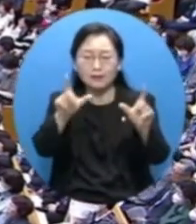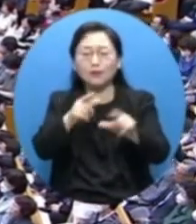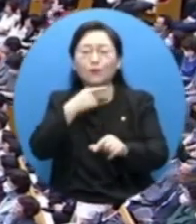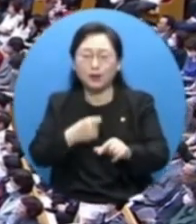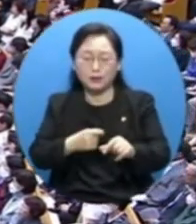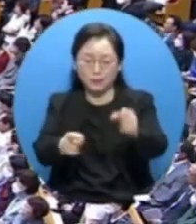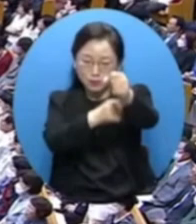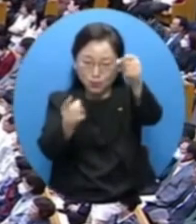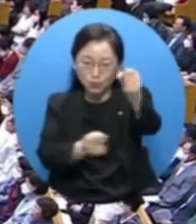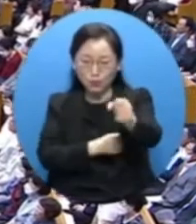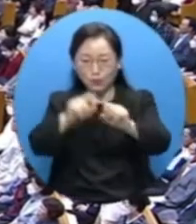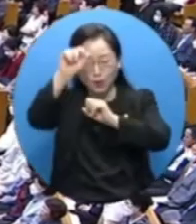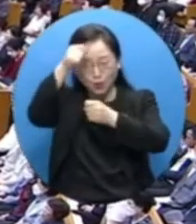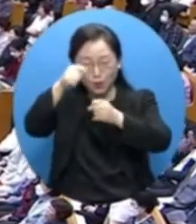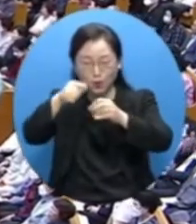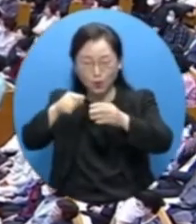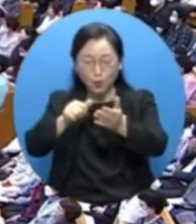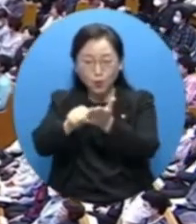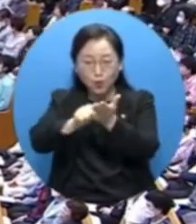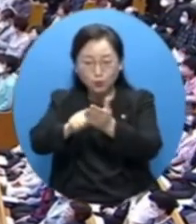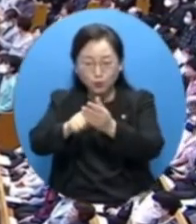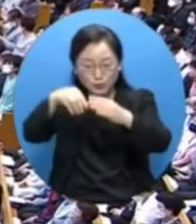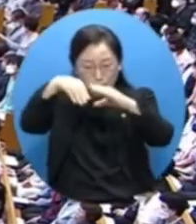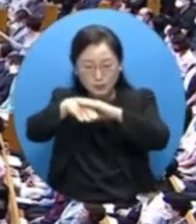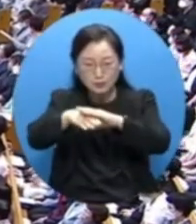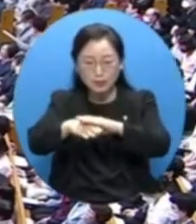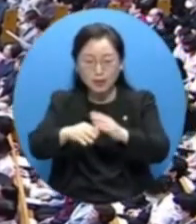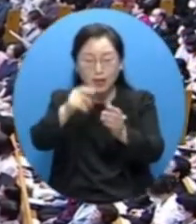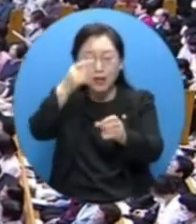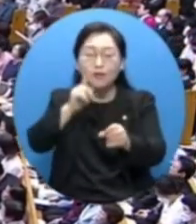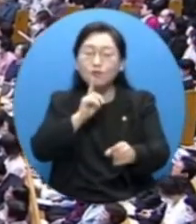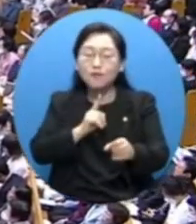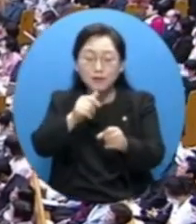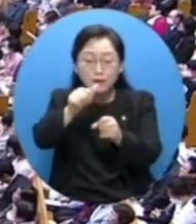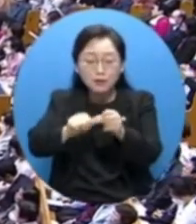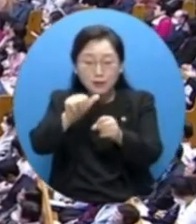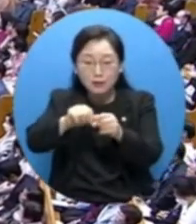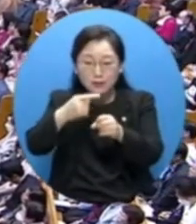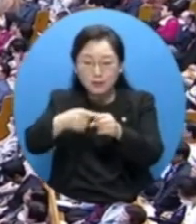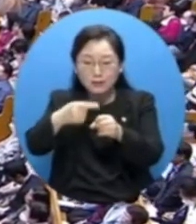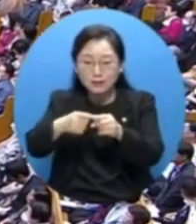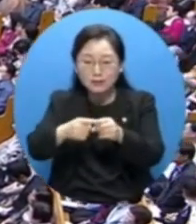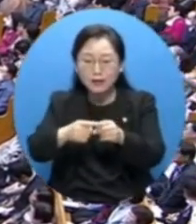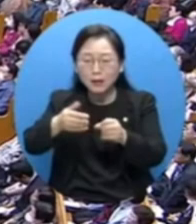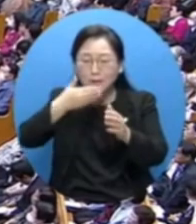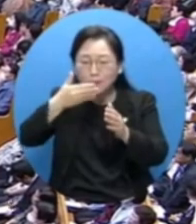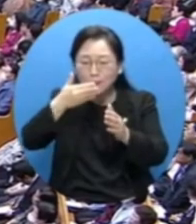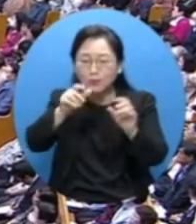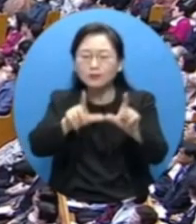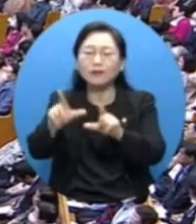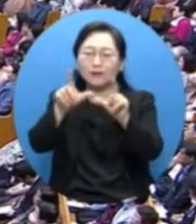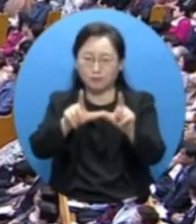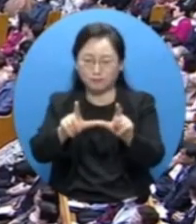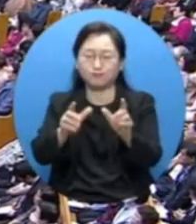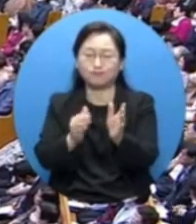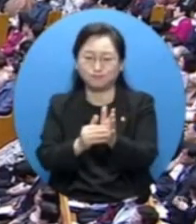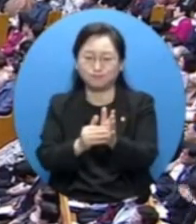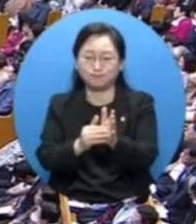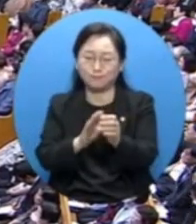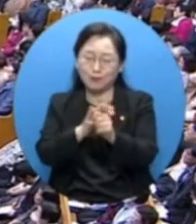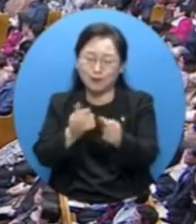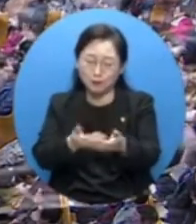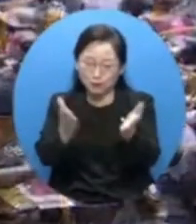고무신을 신고 매일같이 보리밥과 된장국을 먹으며 절망 속에 살고 있는 우리 한국 사람들을 사랑으로 섬겼습니다. 이름을